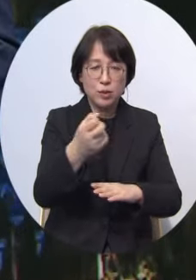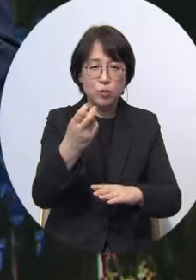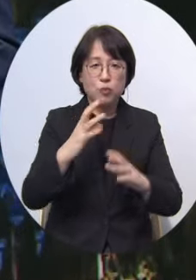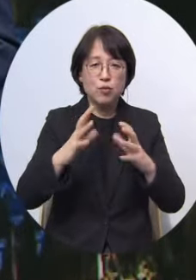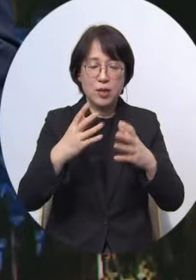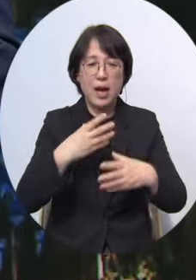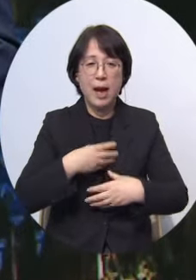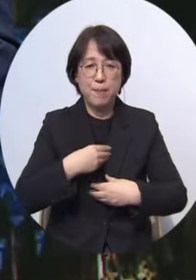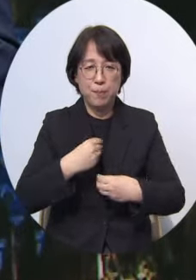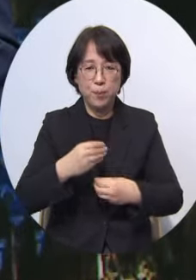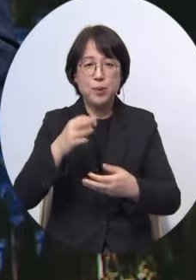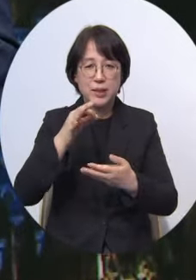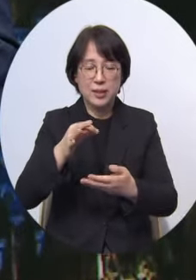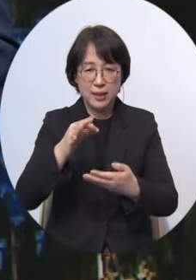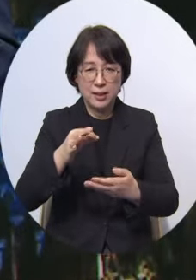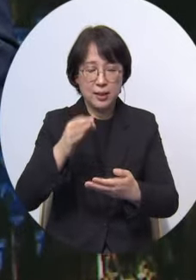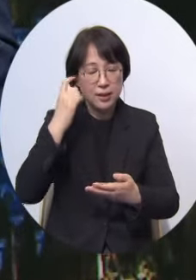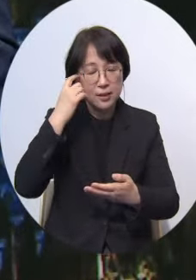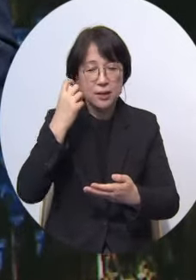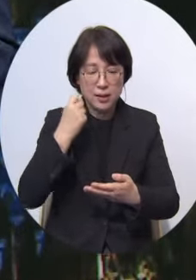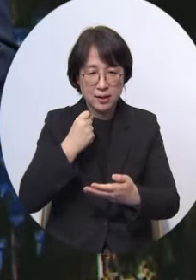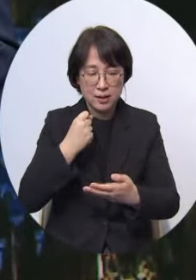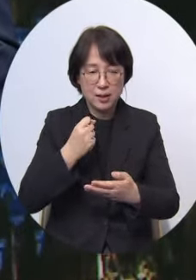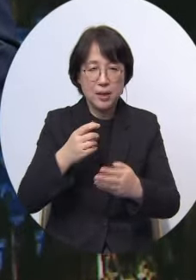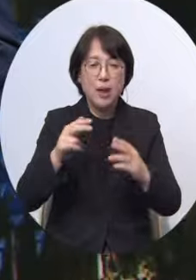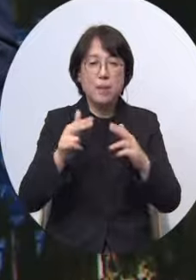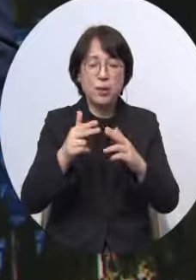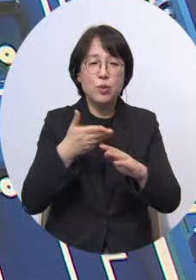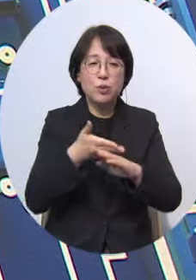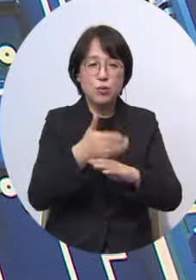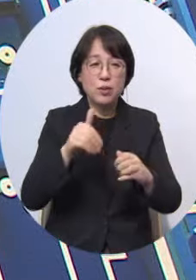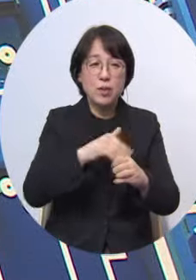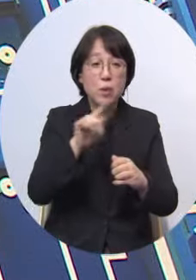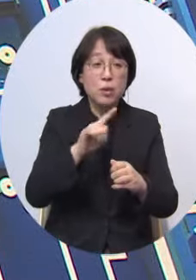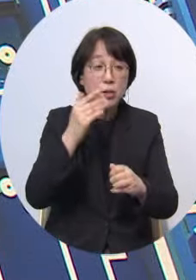되고 있죠. 현재 우리나라 반도체 수출 현황 어떻습니까?